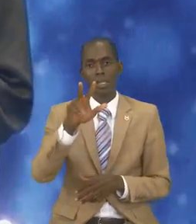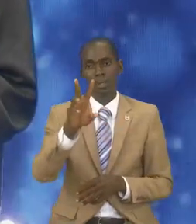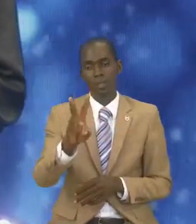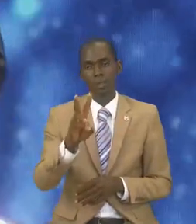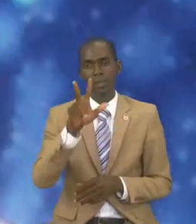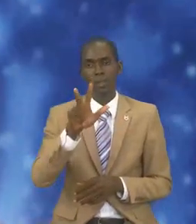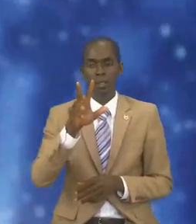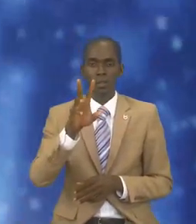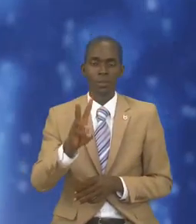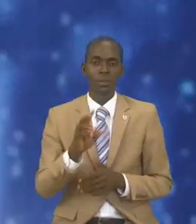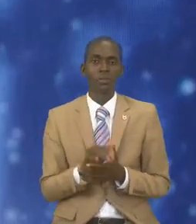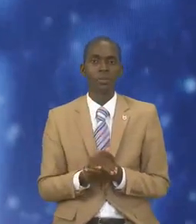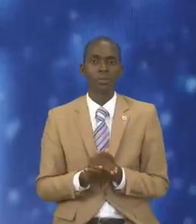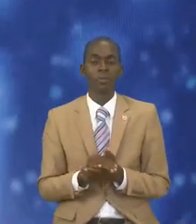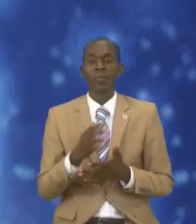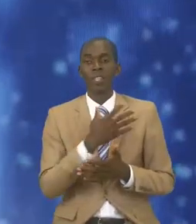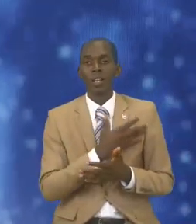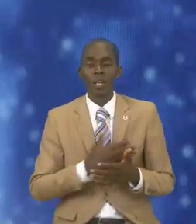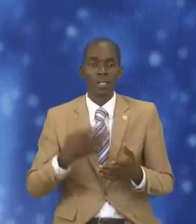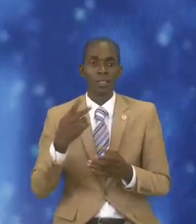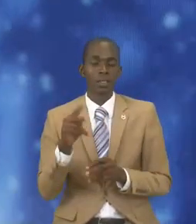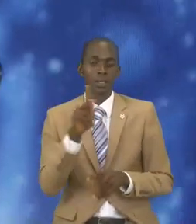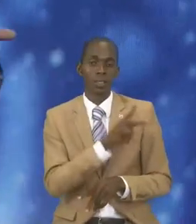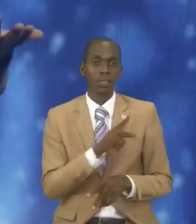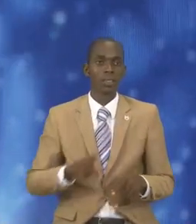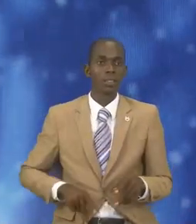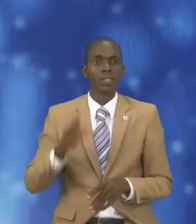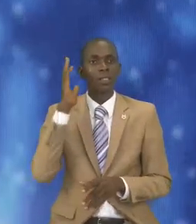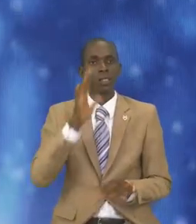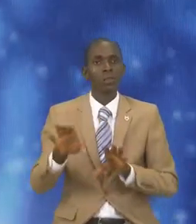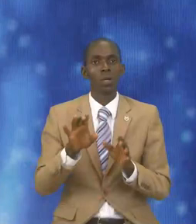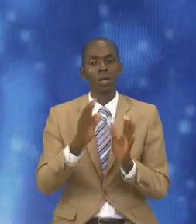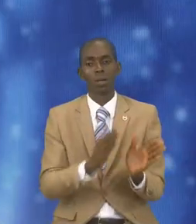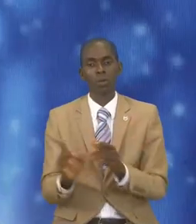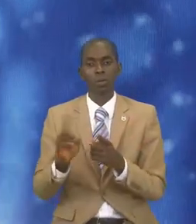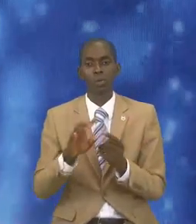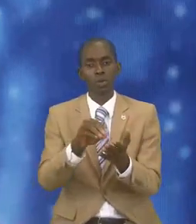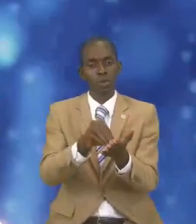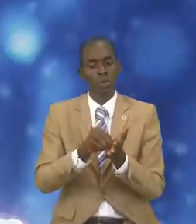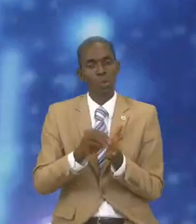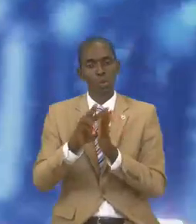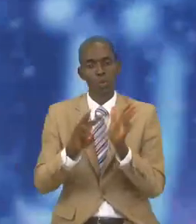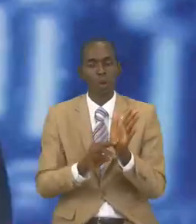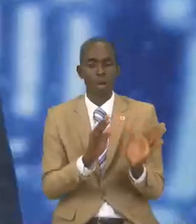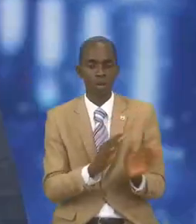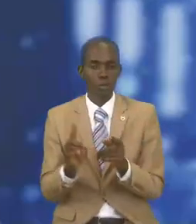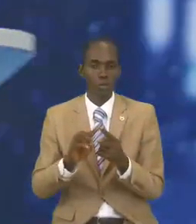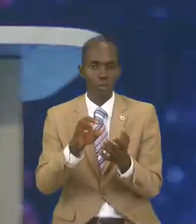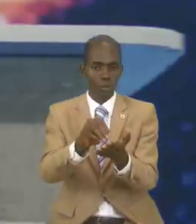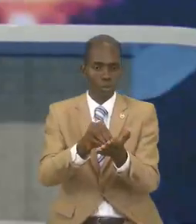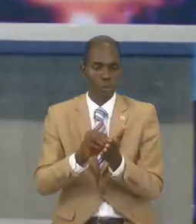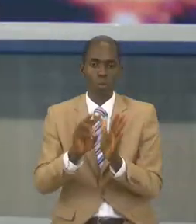36. Verset 36. Le roi fera ce qu'il voudra, selon ce qu'il